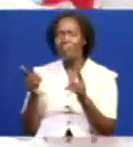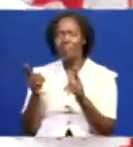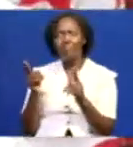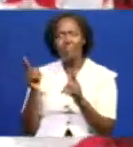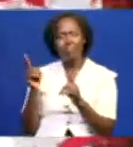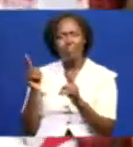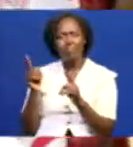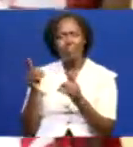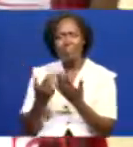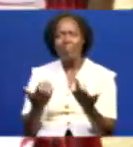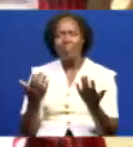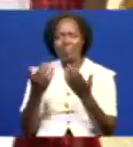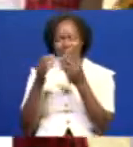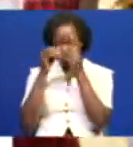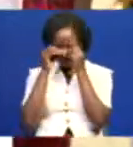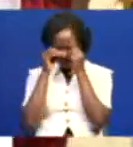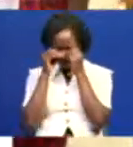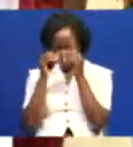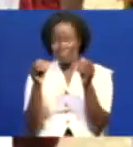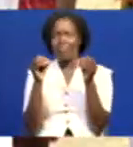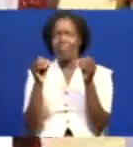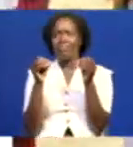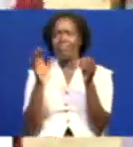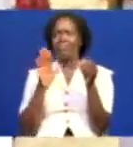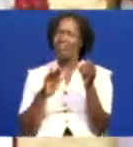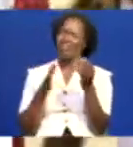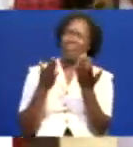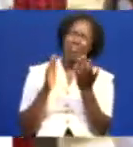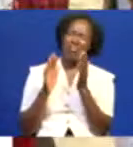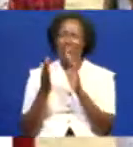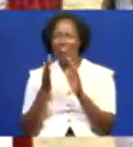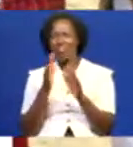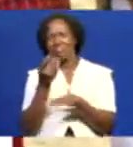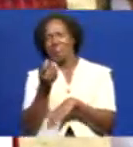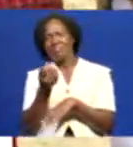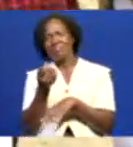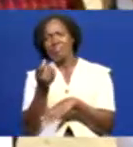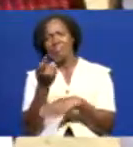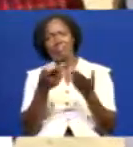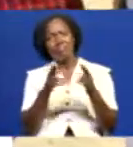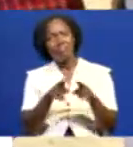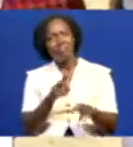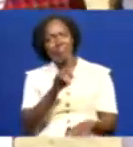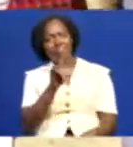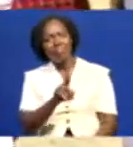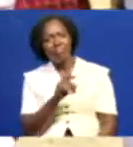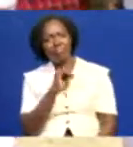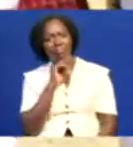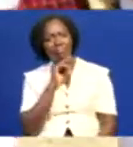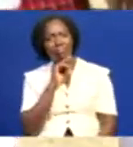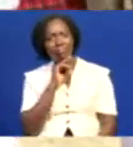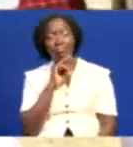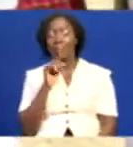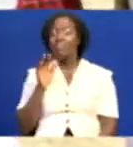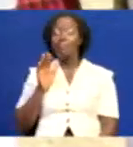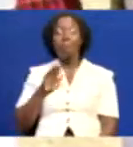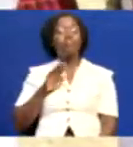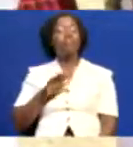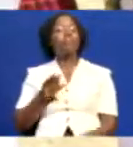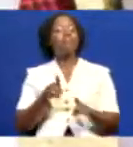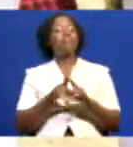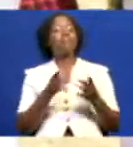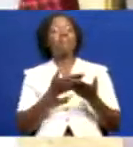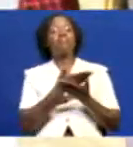sana watoto hawaonekani. Wanawake pia hatuko wengi. Kuna nini? Wamama pia wameshaingia,